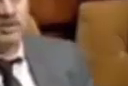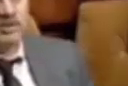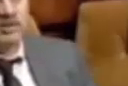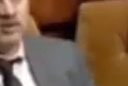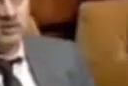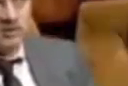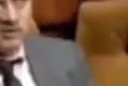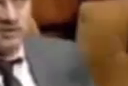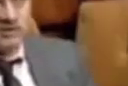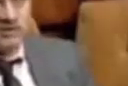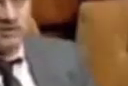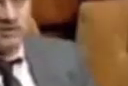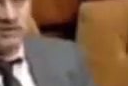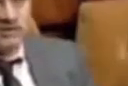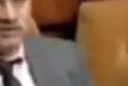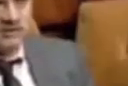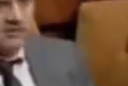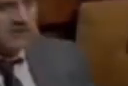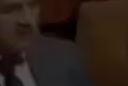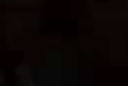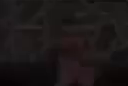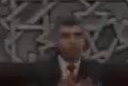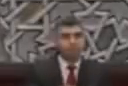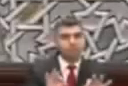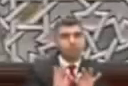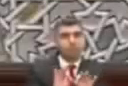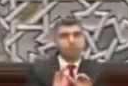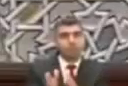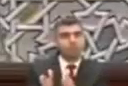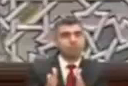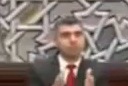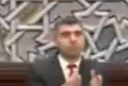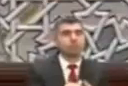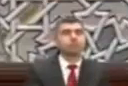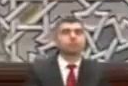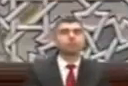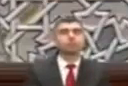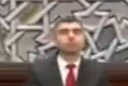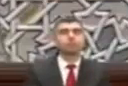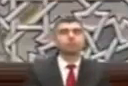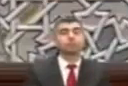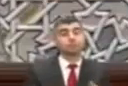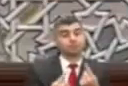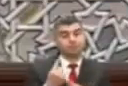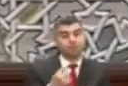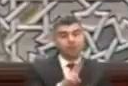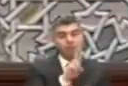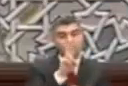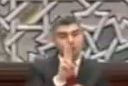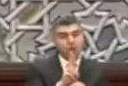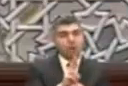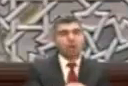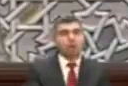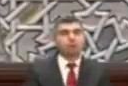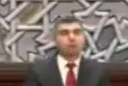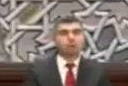كنتي موجود السبان. عفوا، هل هناك متعقب اضافي اخر؟